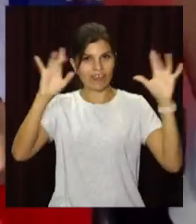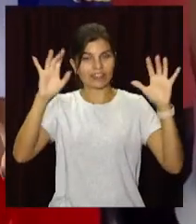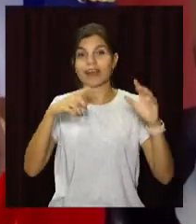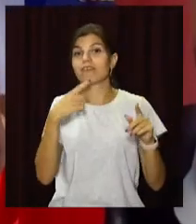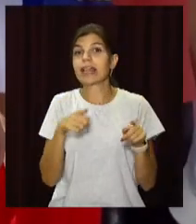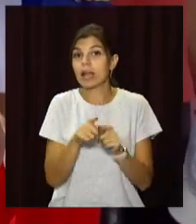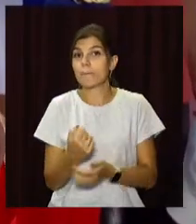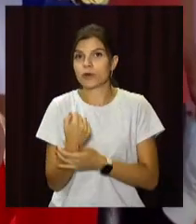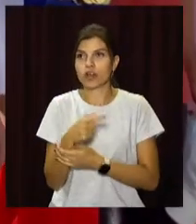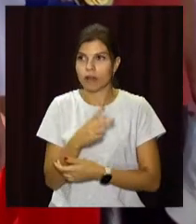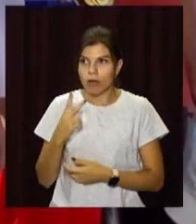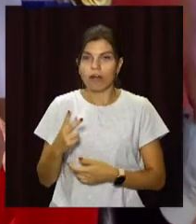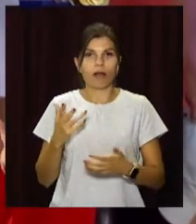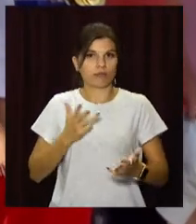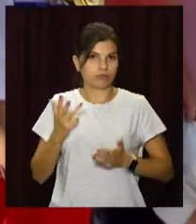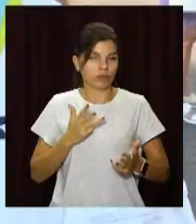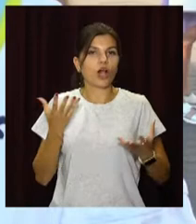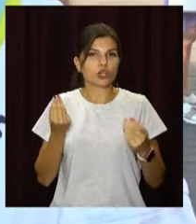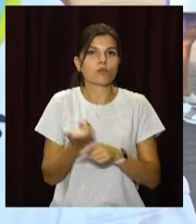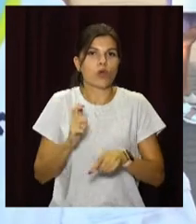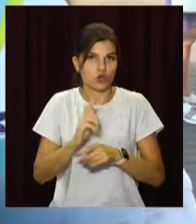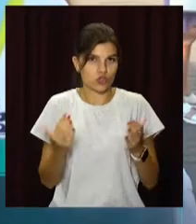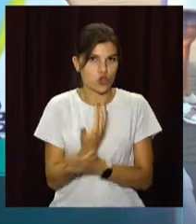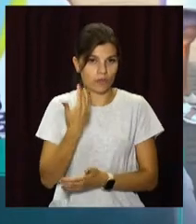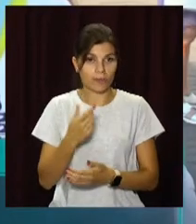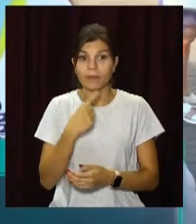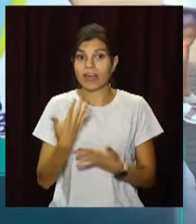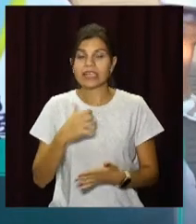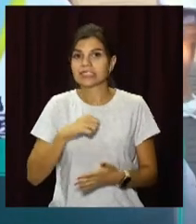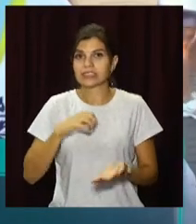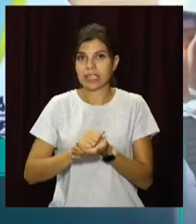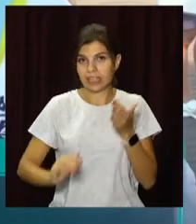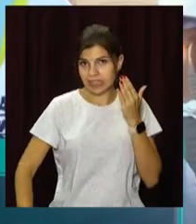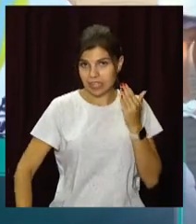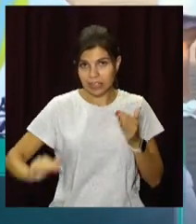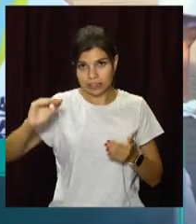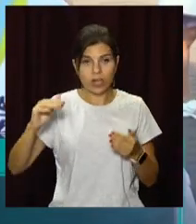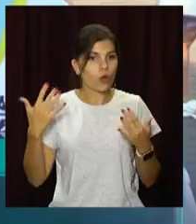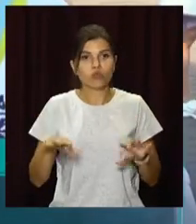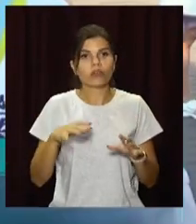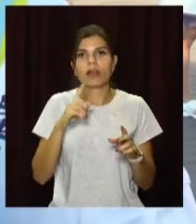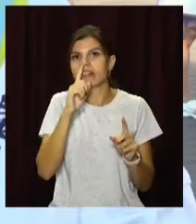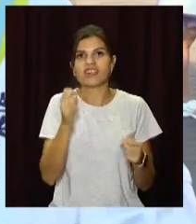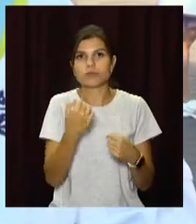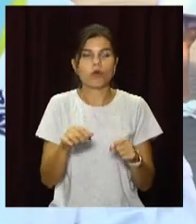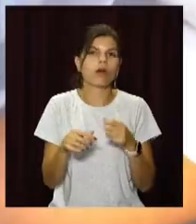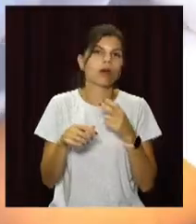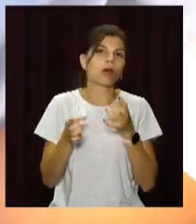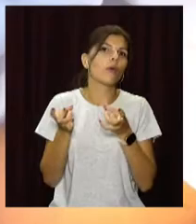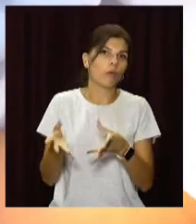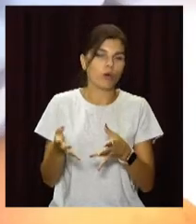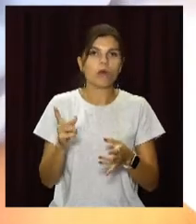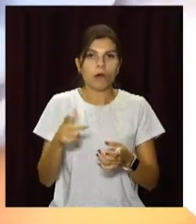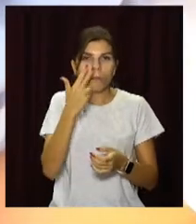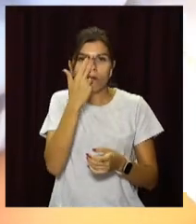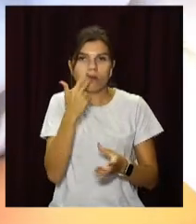така підтримка мотивує їх до нових перемог. Если заниматься с самого детства, уже нельзя от этого отвыкнуть. Цей